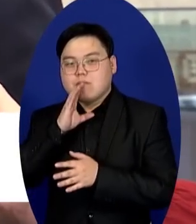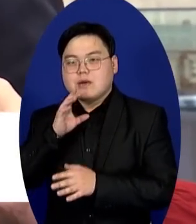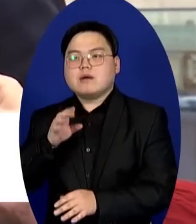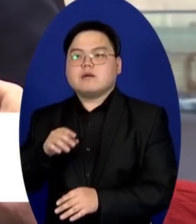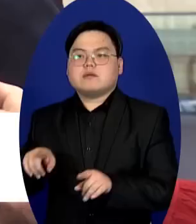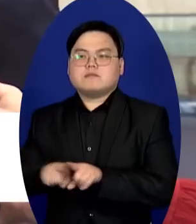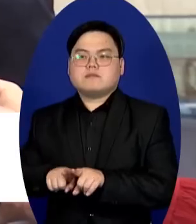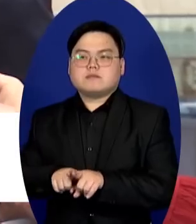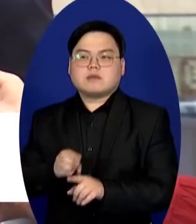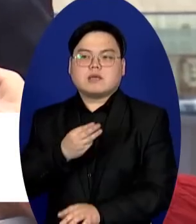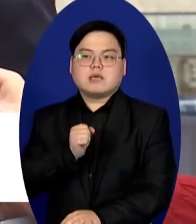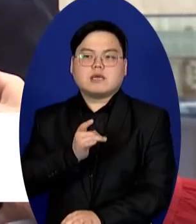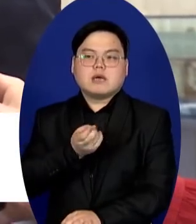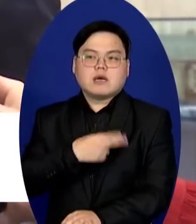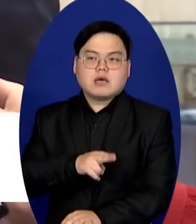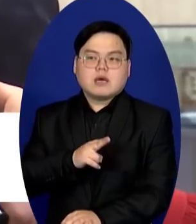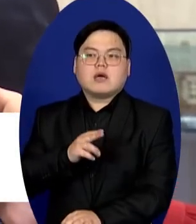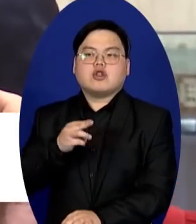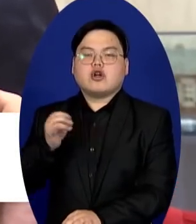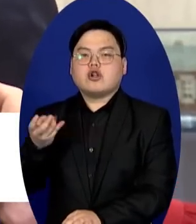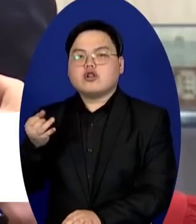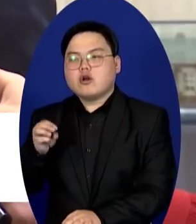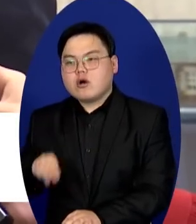адил. Шархат дид төв, толгойт дид төвийг энэ онд